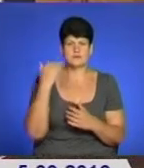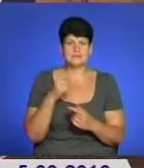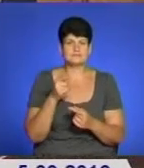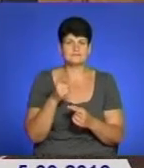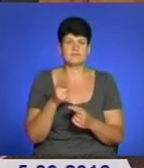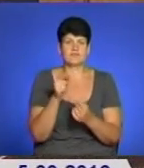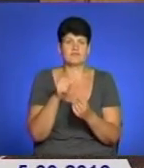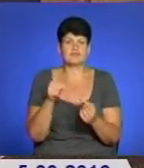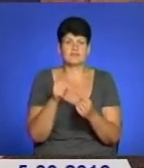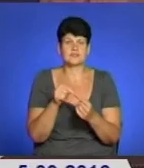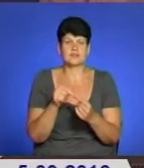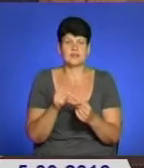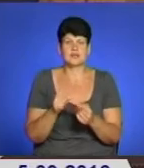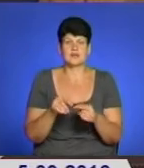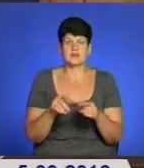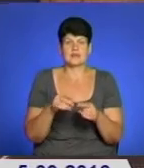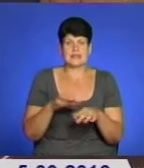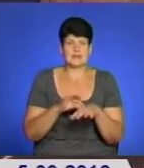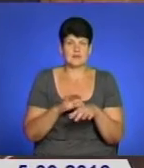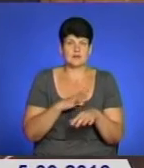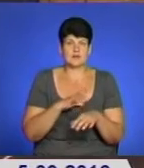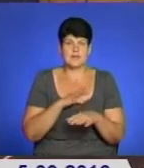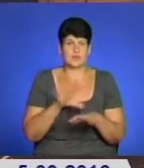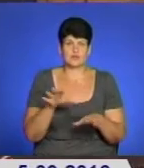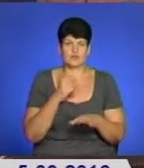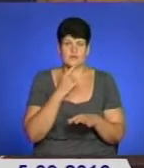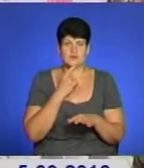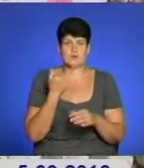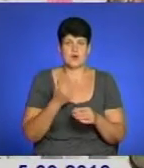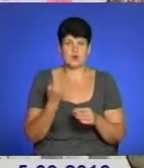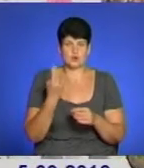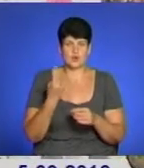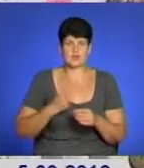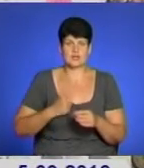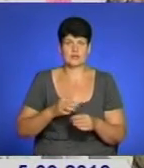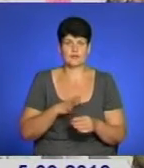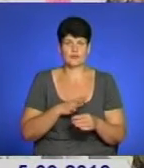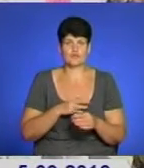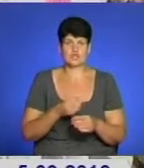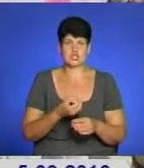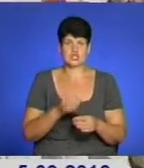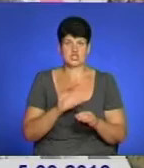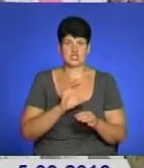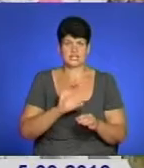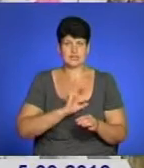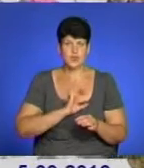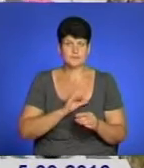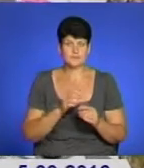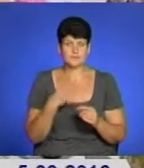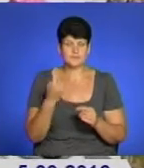тіла бійців було нескладно, розповідають активісти. Біля одного солдата був жетон, а другий